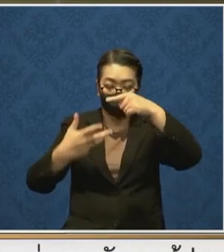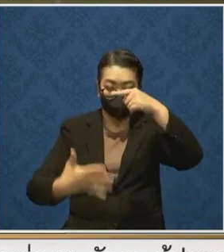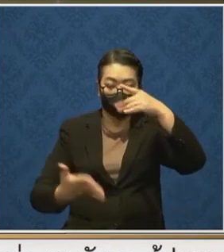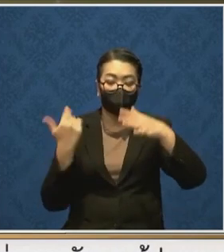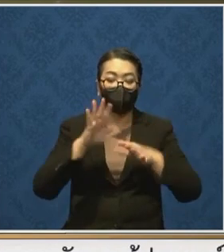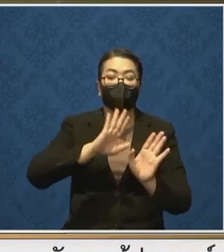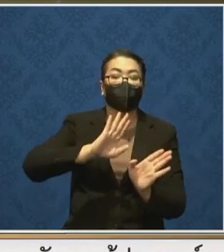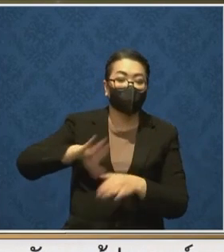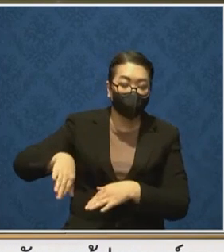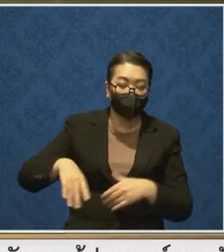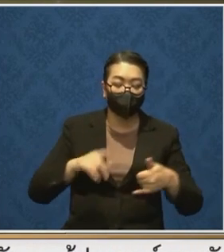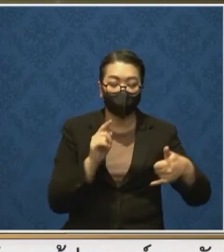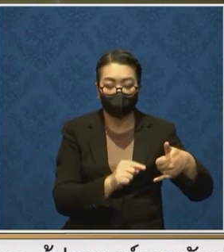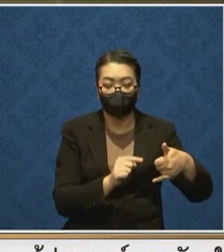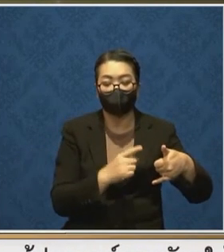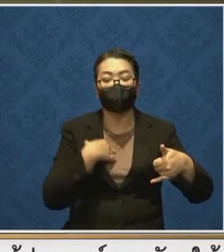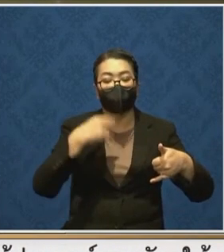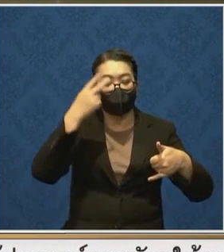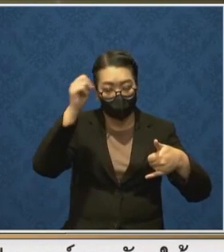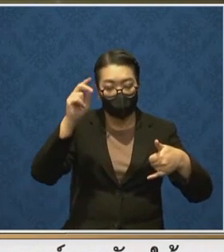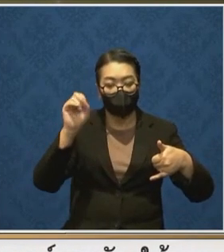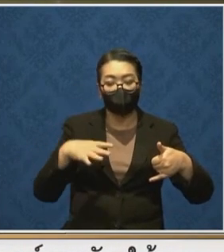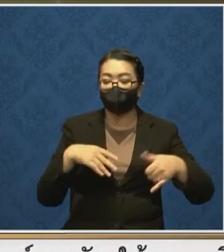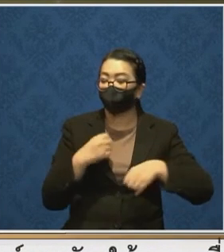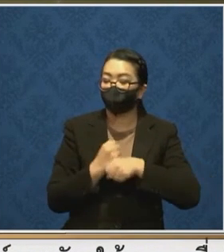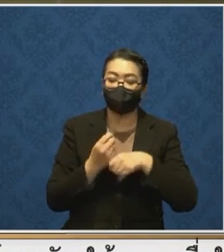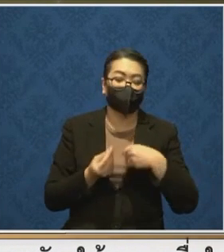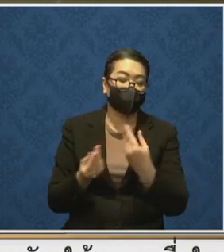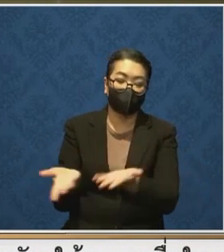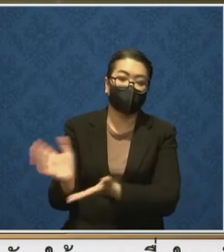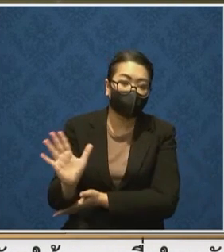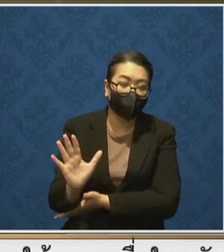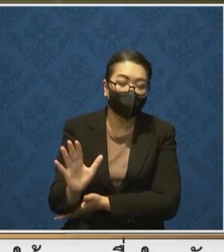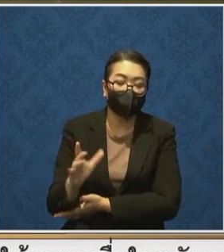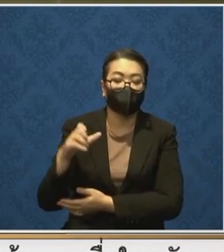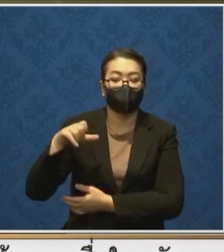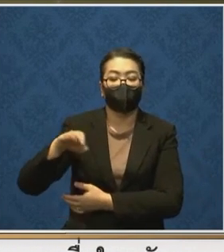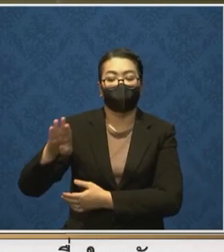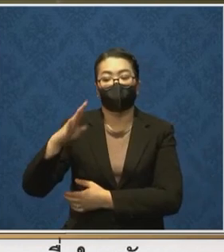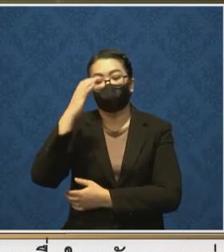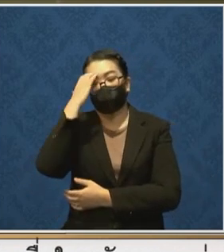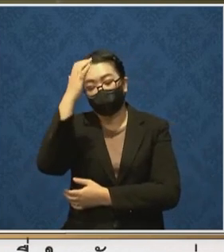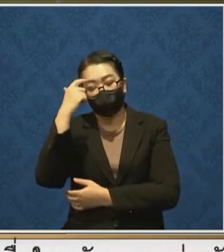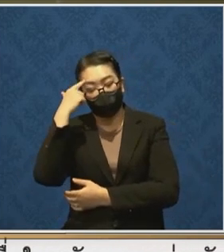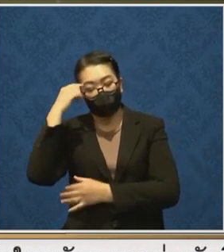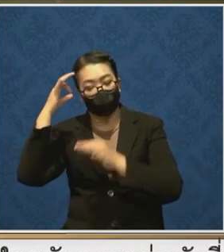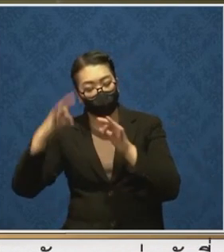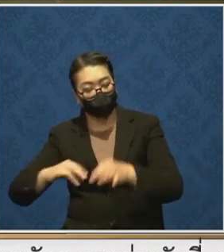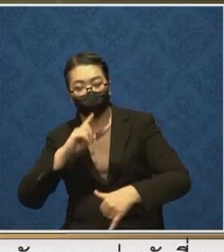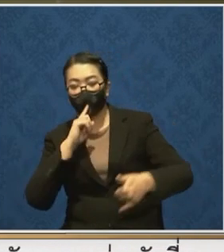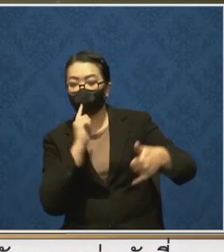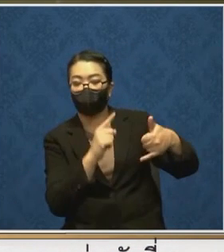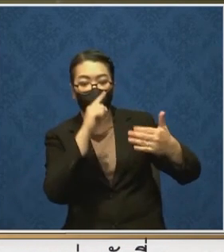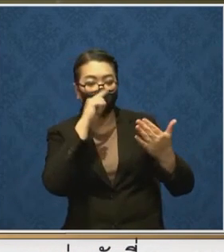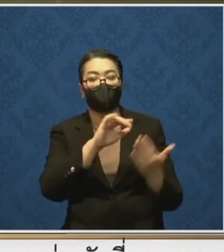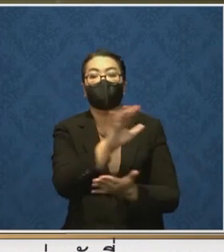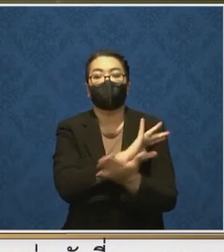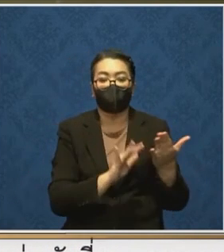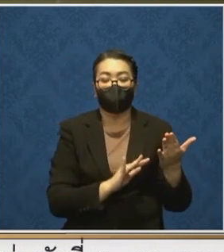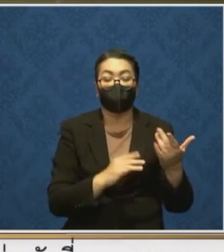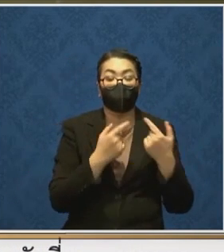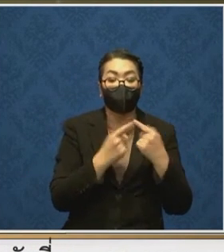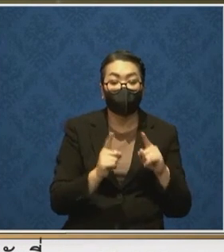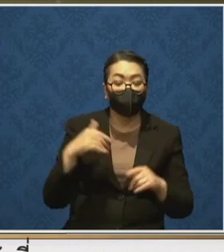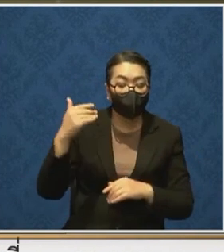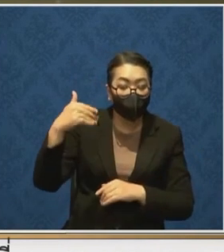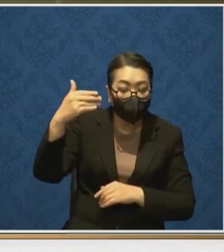ไปเพระผลอกปยจัโอชายืดยัว่าทำให้ไม่ได้จนใที่สุด บริษัท King's Gate ตัดสนใจฟองรประเทศไยแต่ปาก